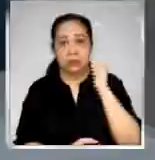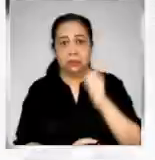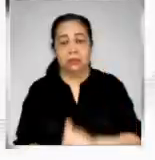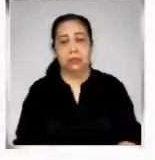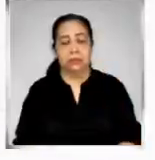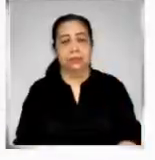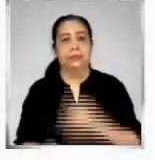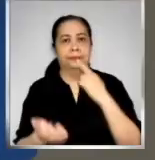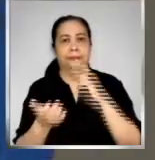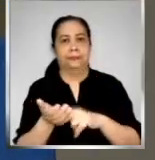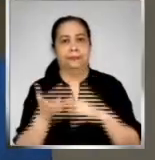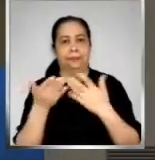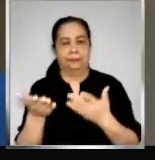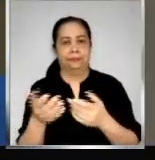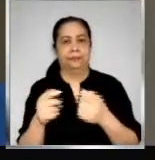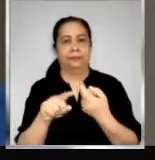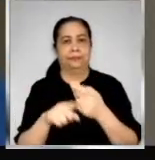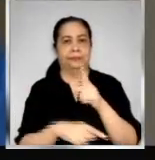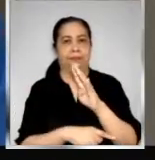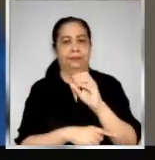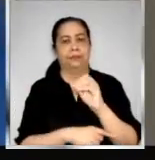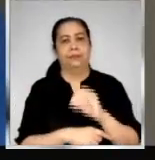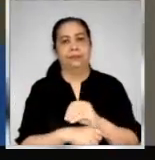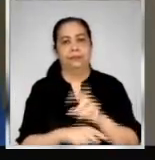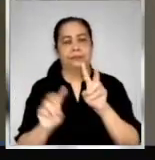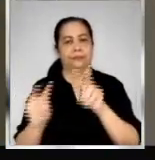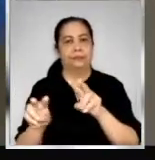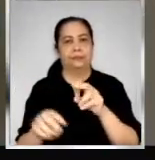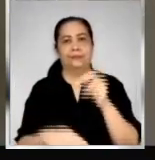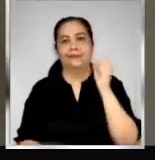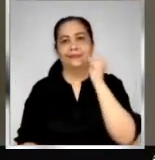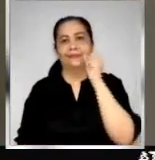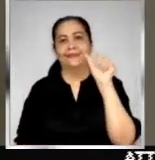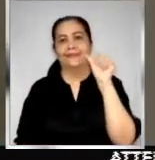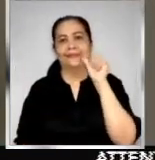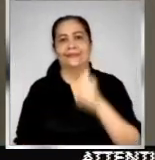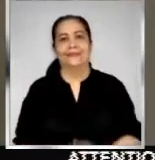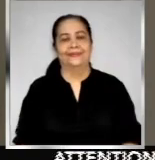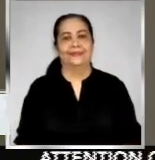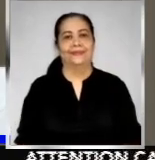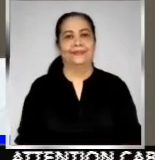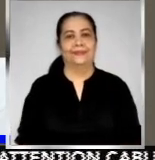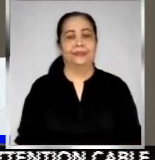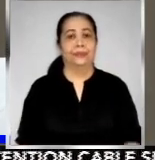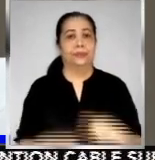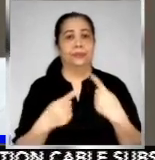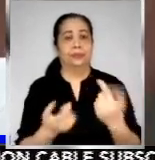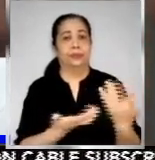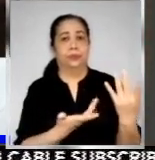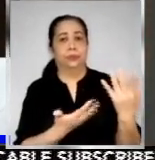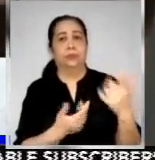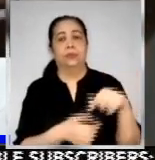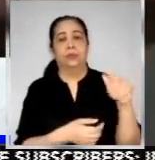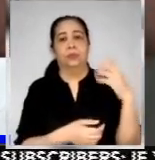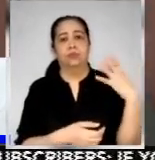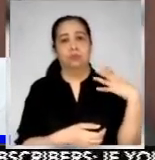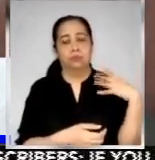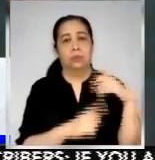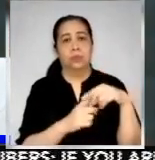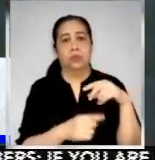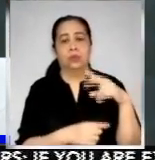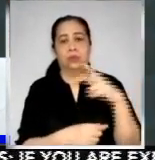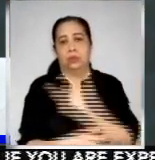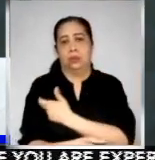yan, una rito sa 24 sa pagtutok ni Sandra Aguinaldo. Habang inaabangan ang vaccine rollout kontra